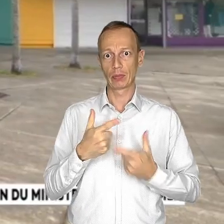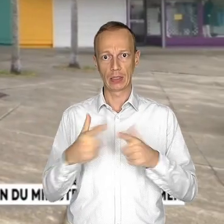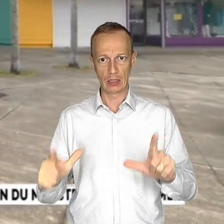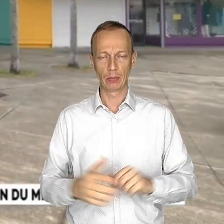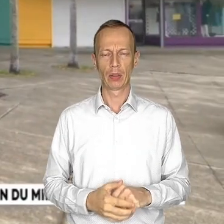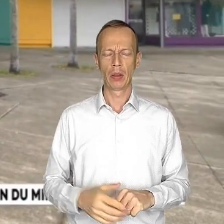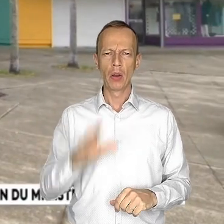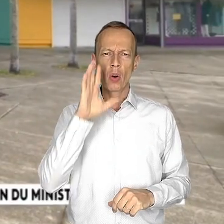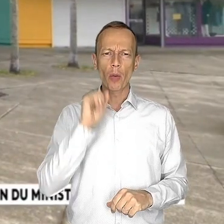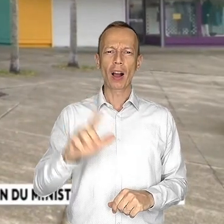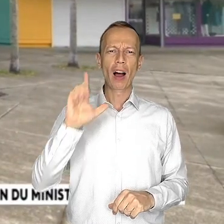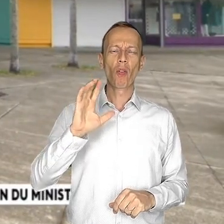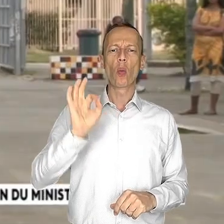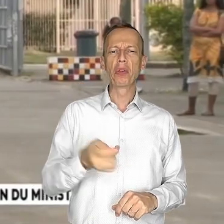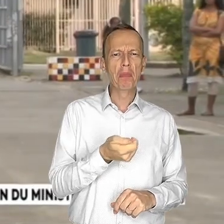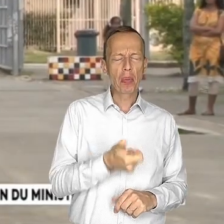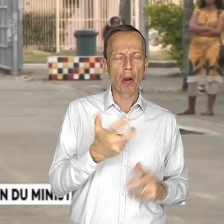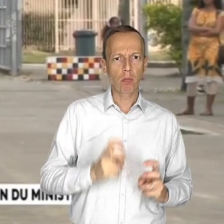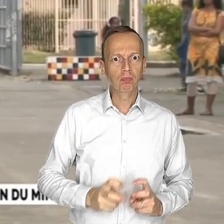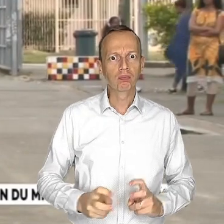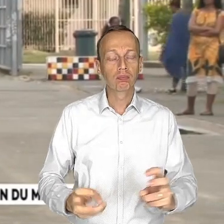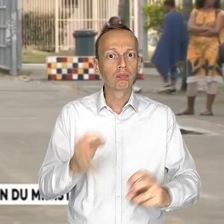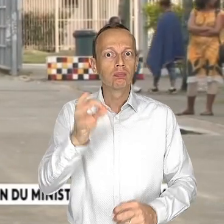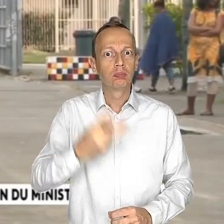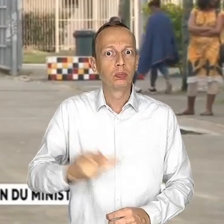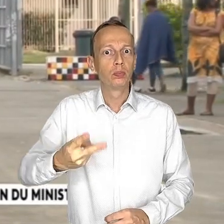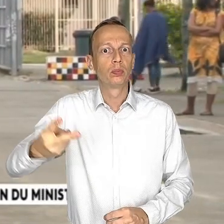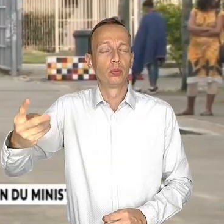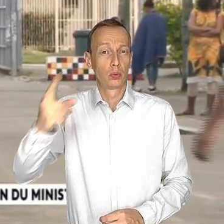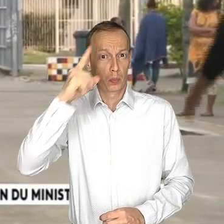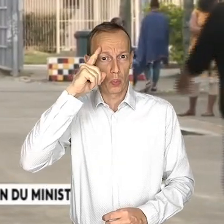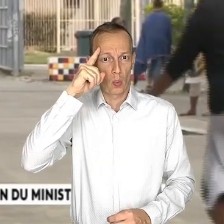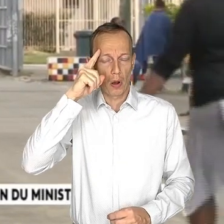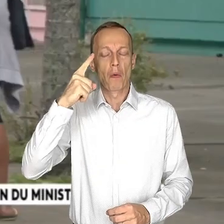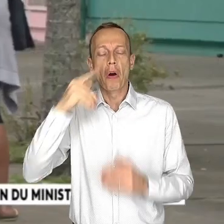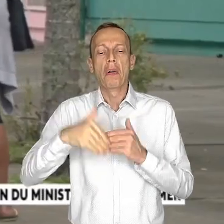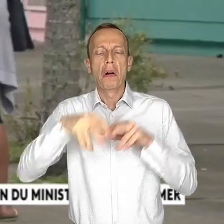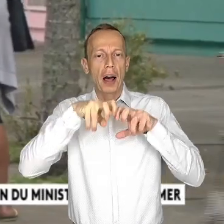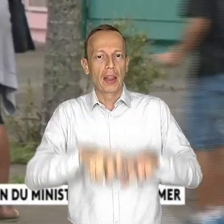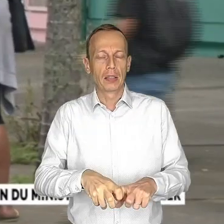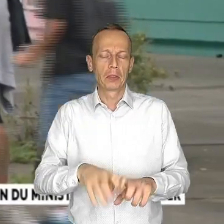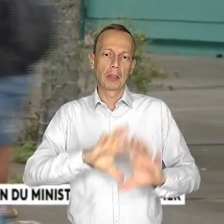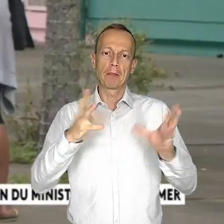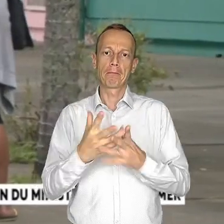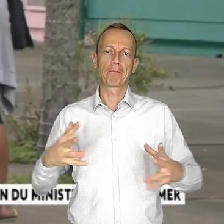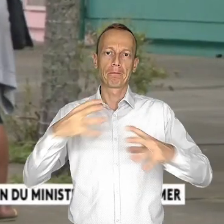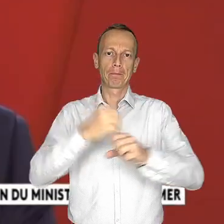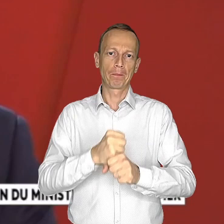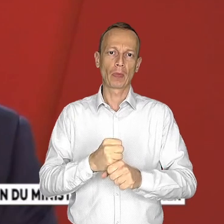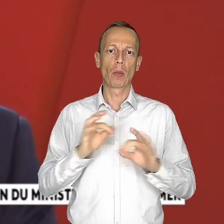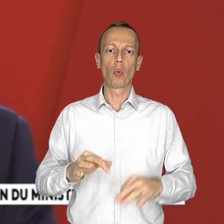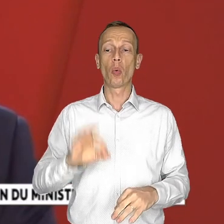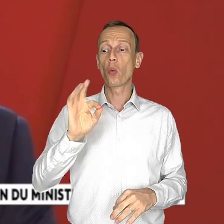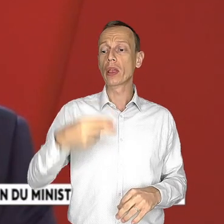jouons effectivement. Pourquoi les écarts se resserrent ? On aura le temps de regarder cette affaire de près, mais peut-être pour une raison simple, c'est que cette